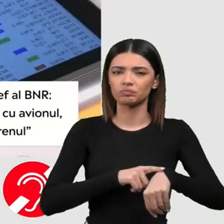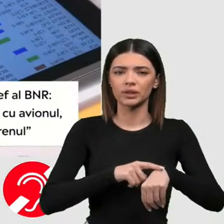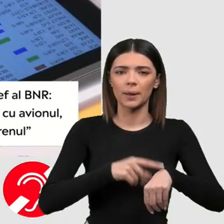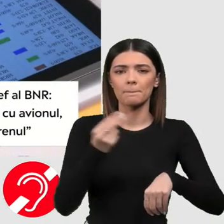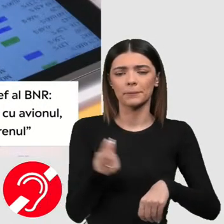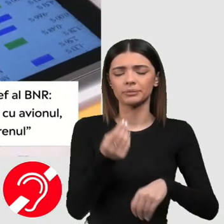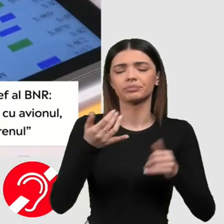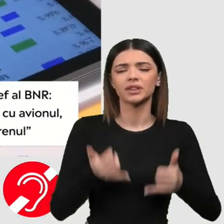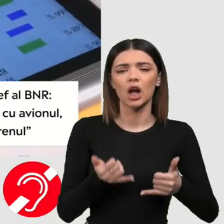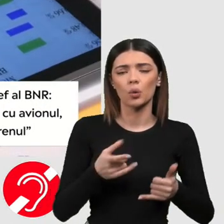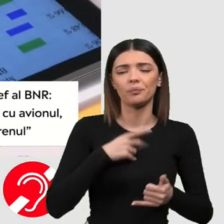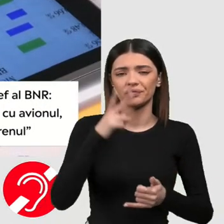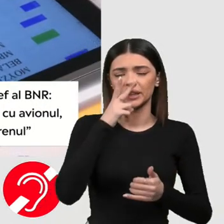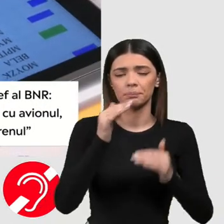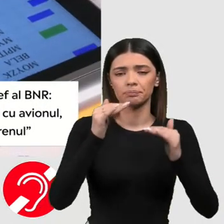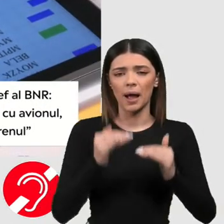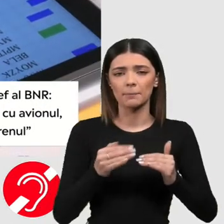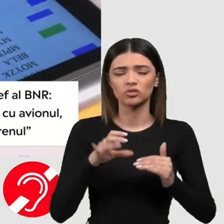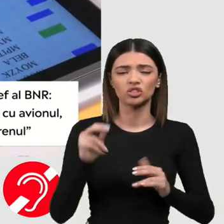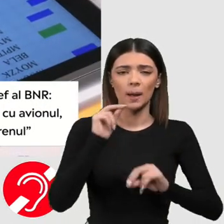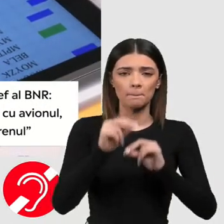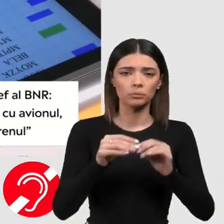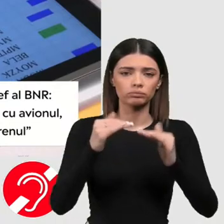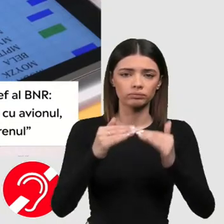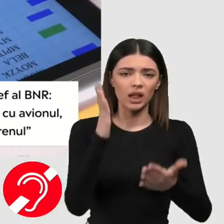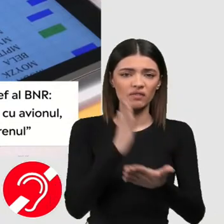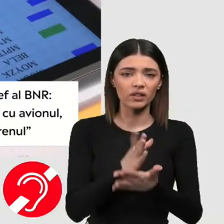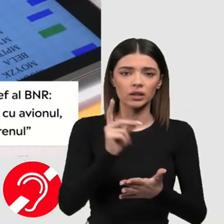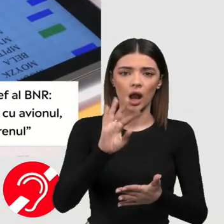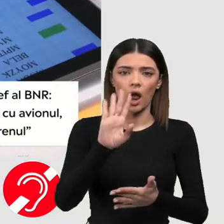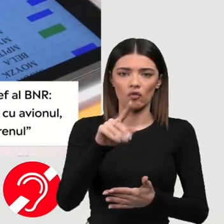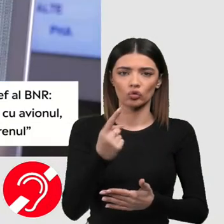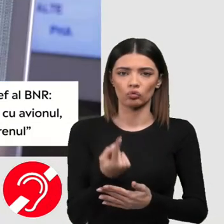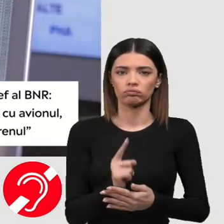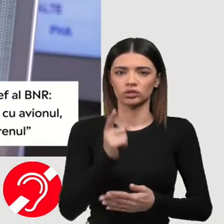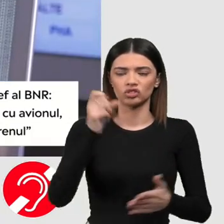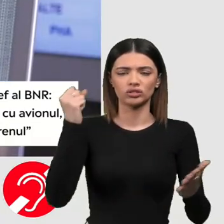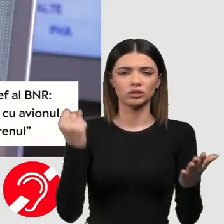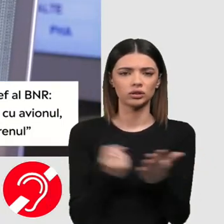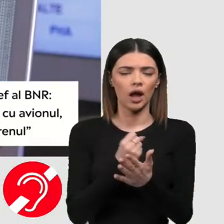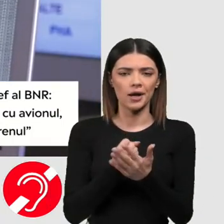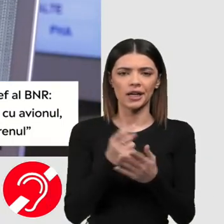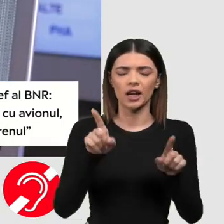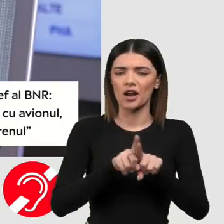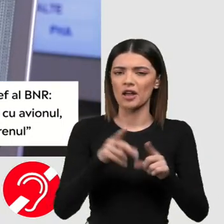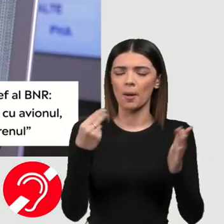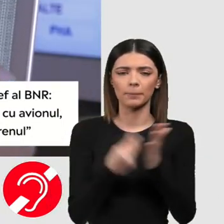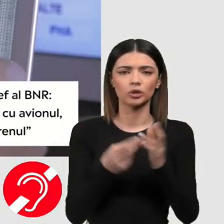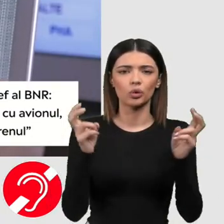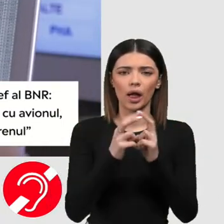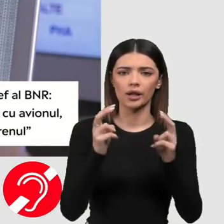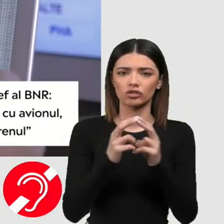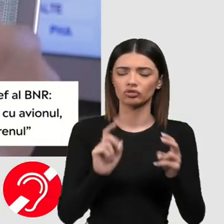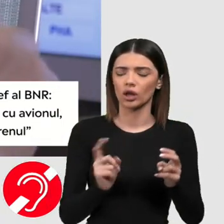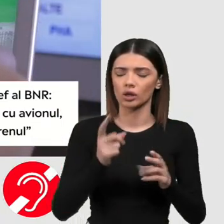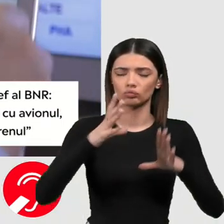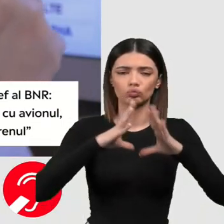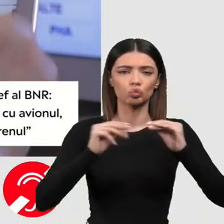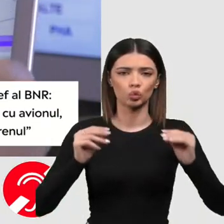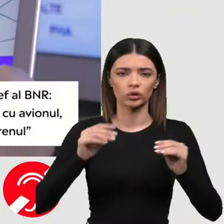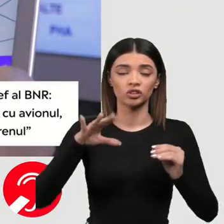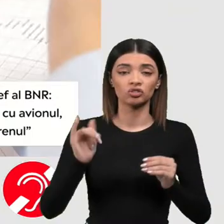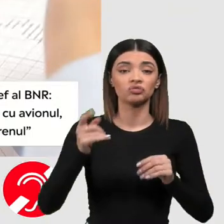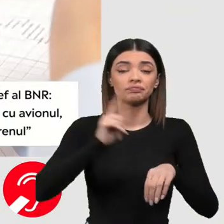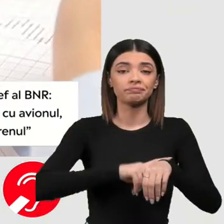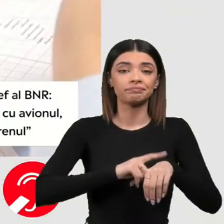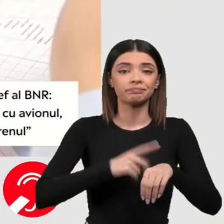Sigur, acum a mai scăzut și s-a stabilizat, dar a fost o creștere destul de mare. La fel, prețurile energiei au crescut foarte, foarte mult. Și